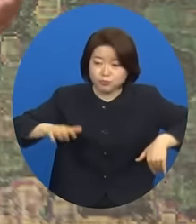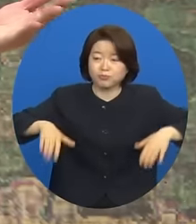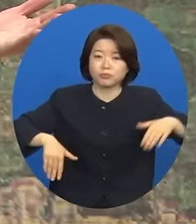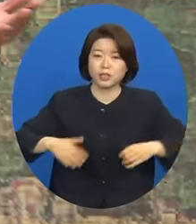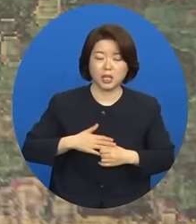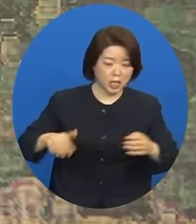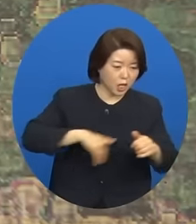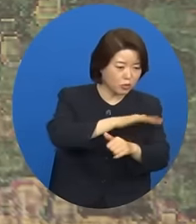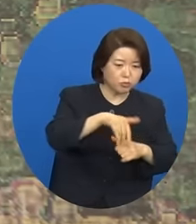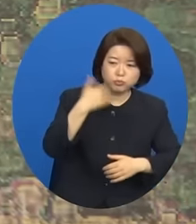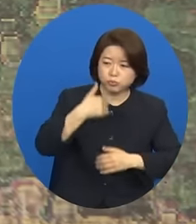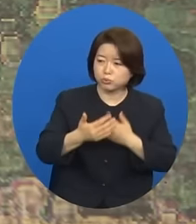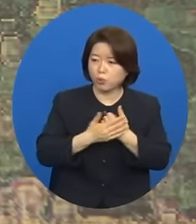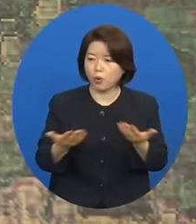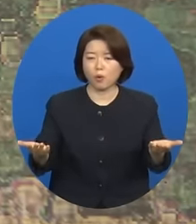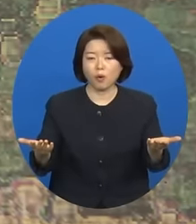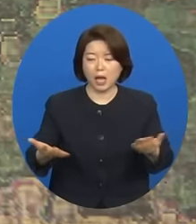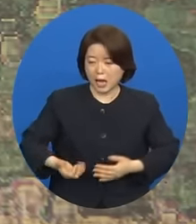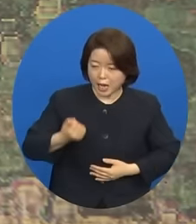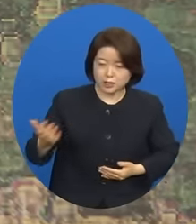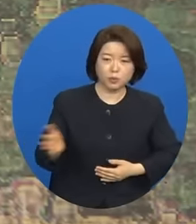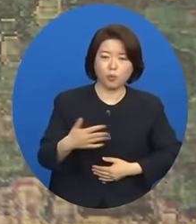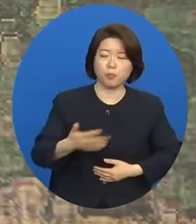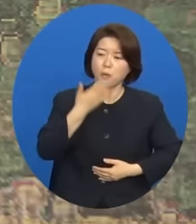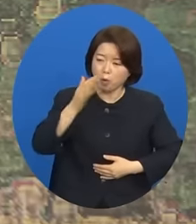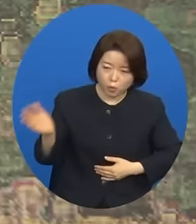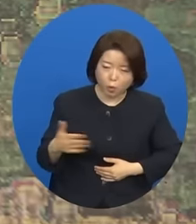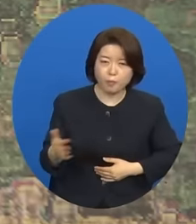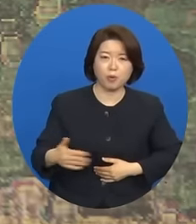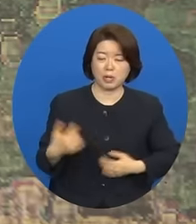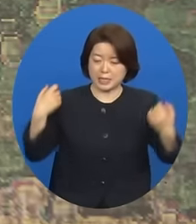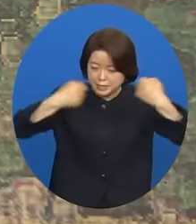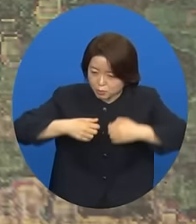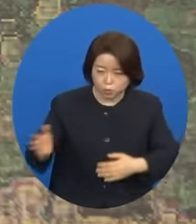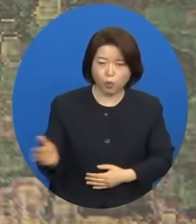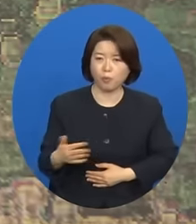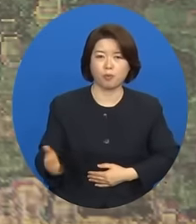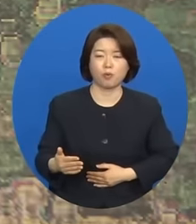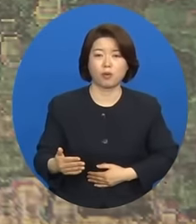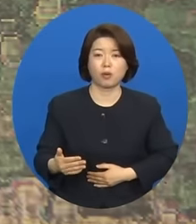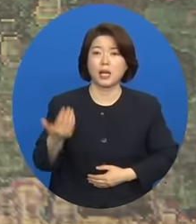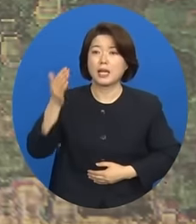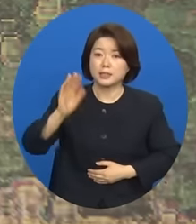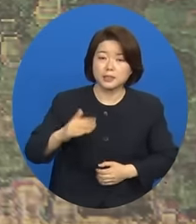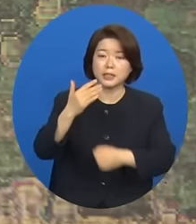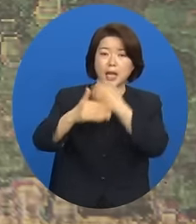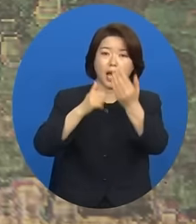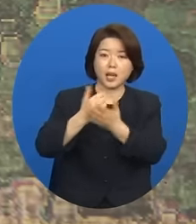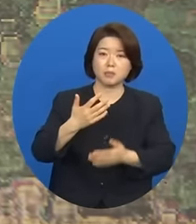주변에 누구도 없습니다. 가진 것도 없습니다. 먹을 것도 없습니다. 입을 것도 없습니다. 그런데 하나님이